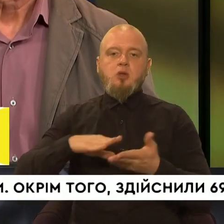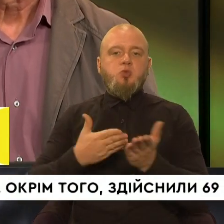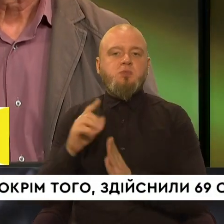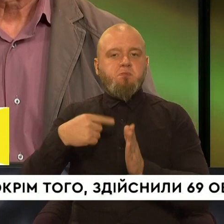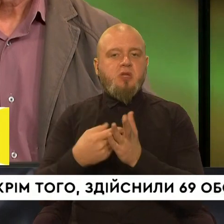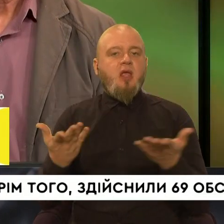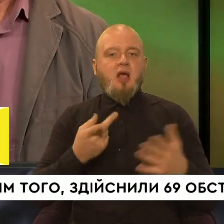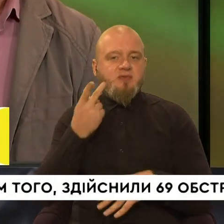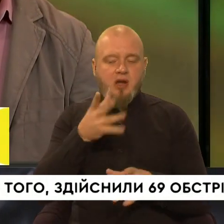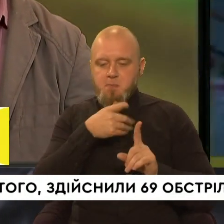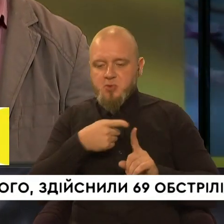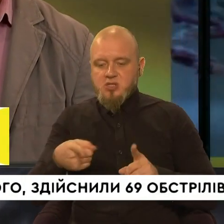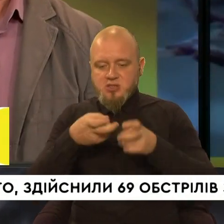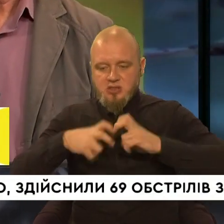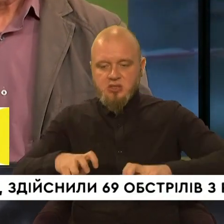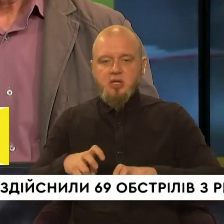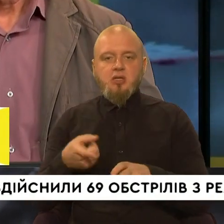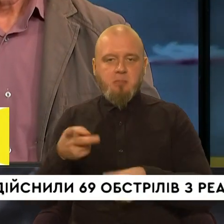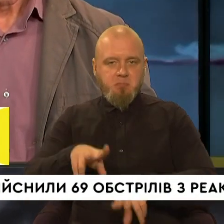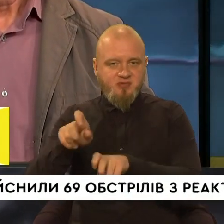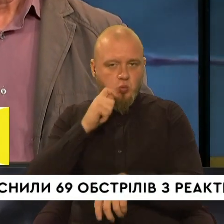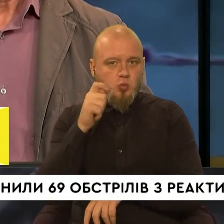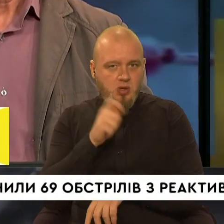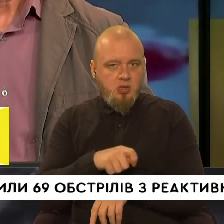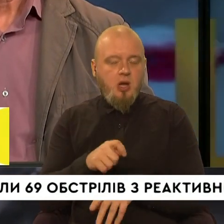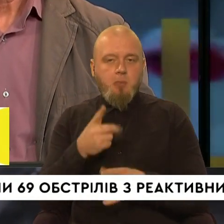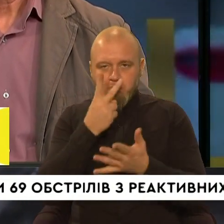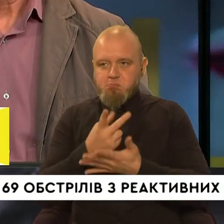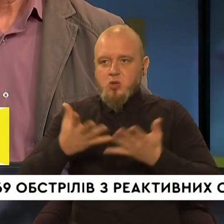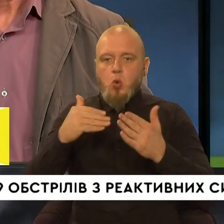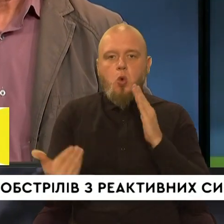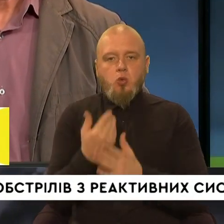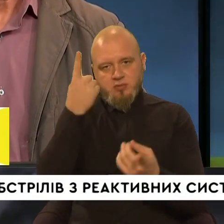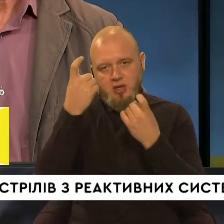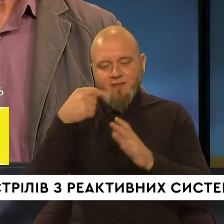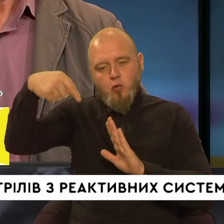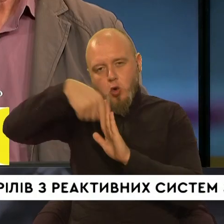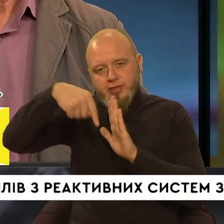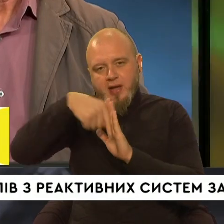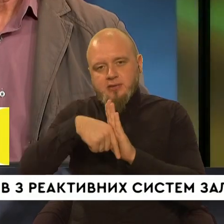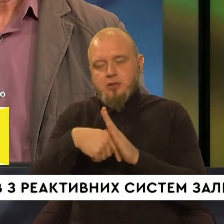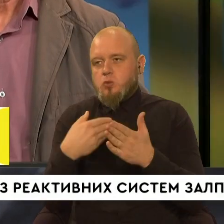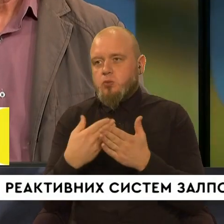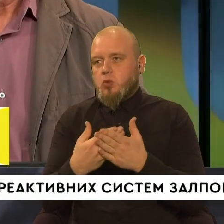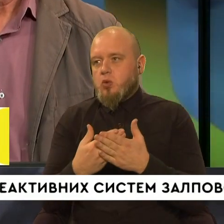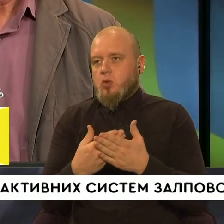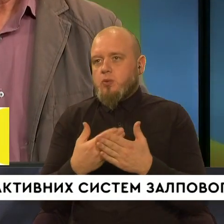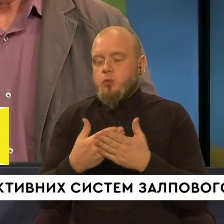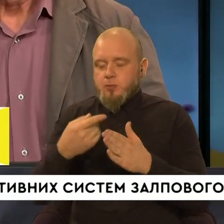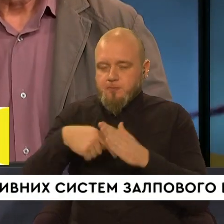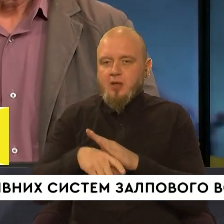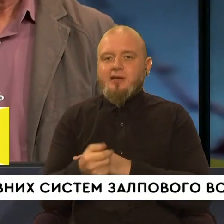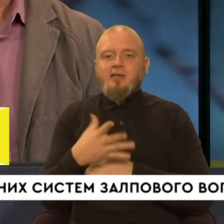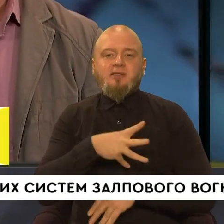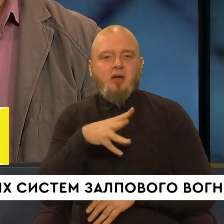питань, яка завжди під час засідань, які присвячені Україні, презентує оновлені дані в контексті, тобто